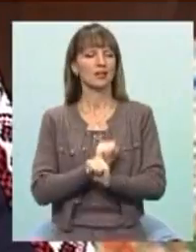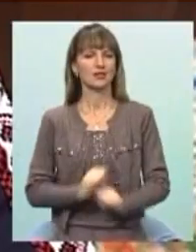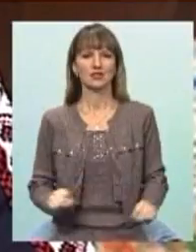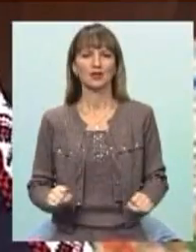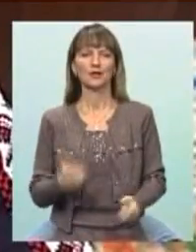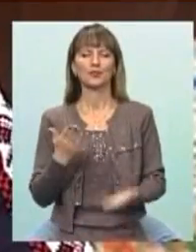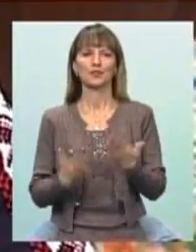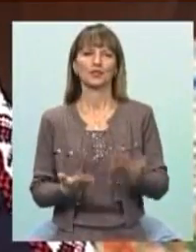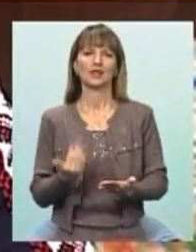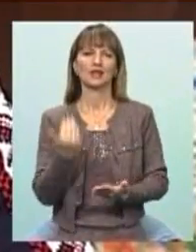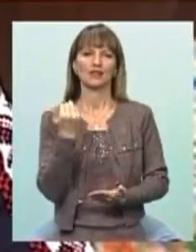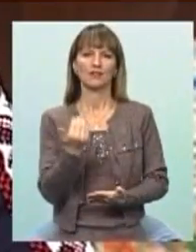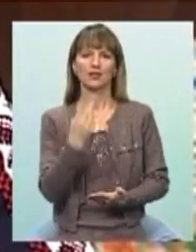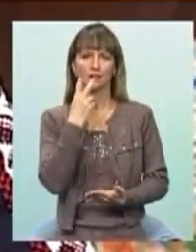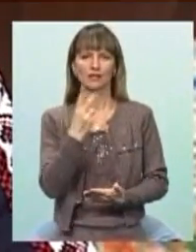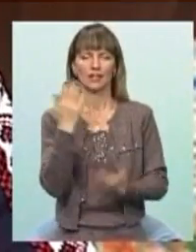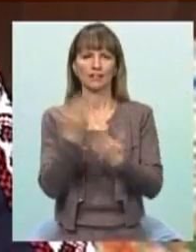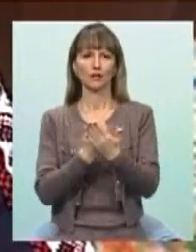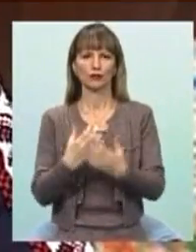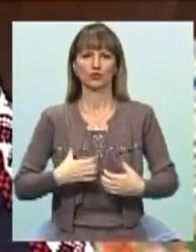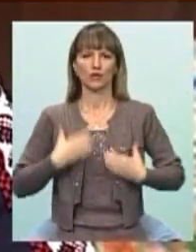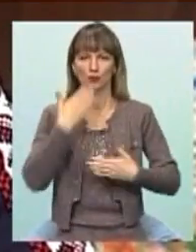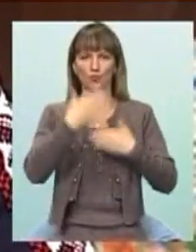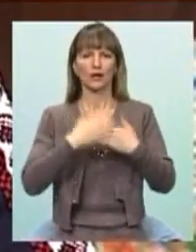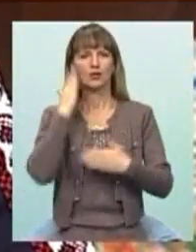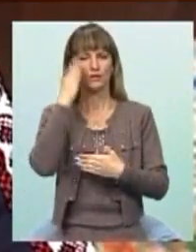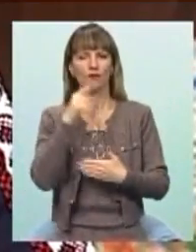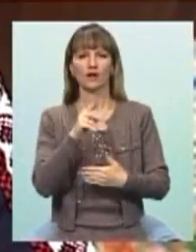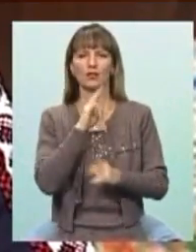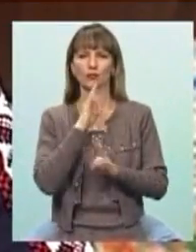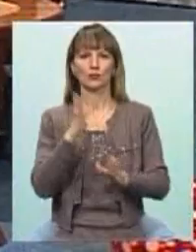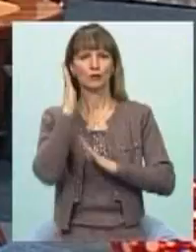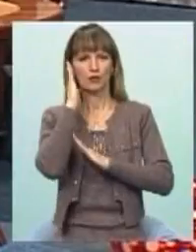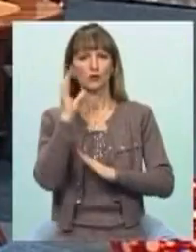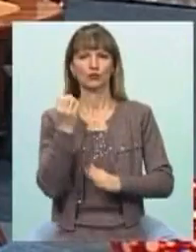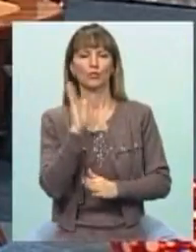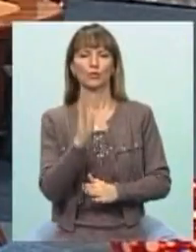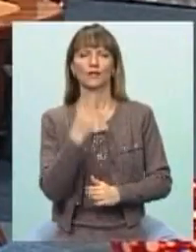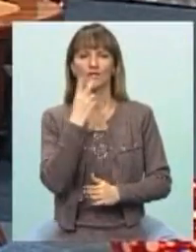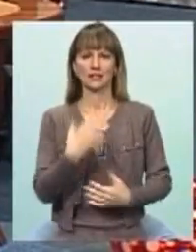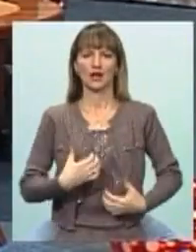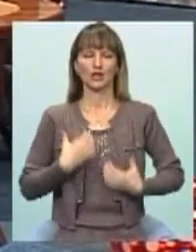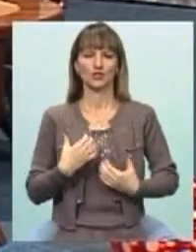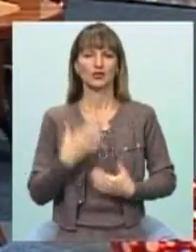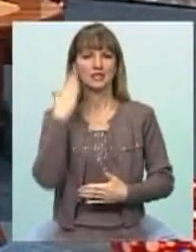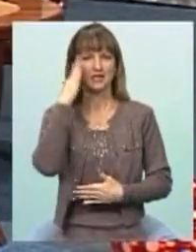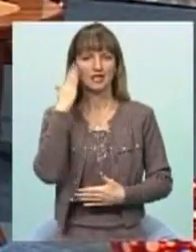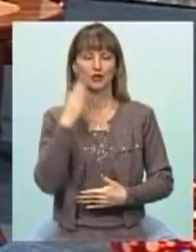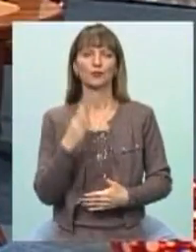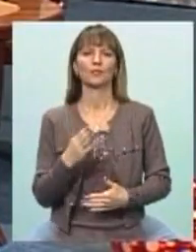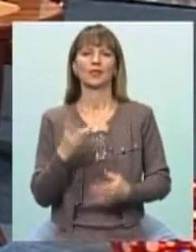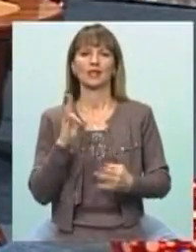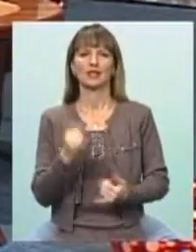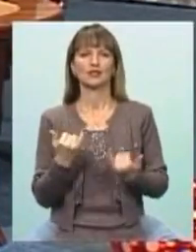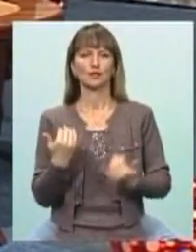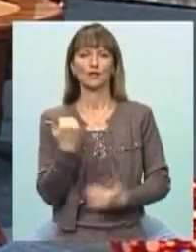або якщо ви будете дивитися фільми жахів перед сном, тоді взагалі ви будете не тільки спати, а й бачити дуже-дуже страшні речі. Ну, а на сьогодні ми